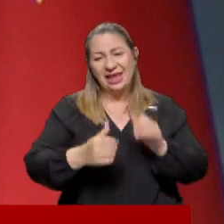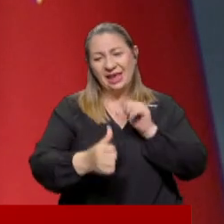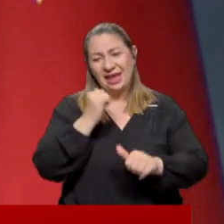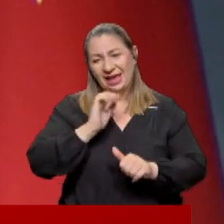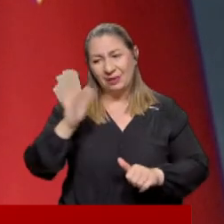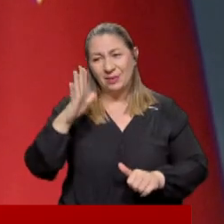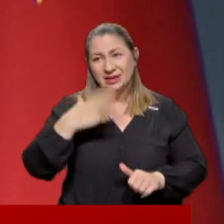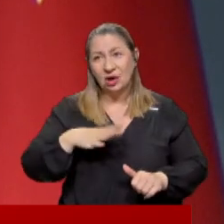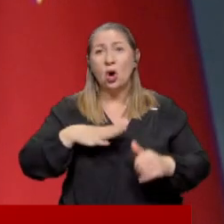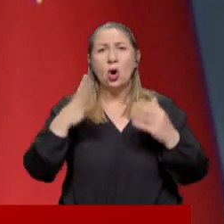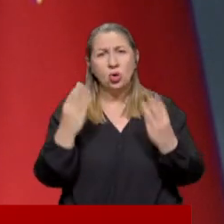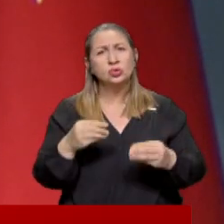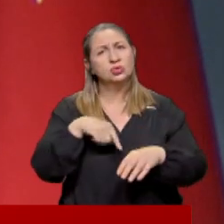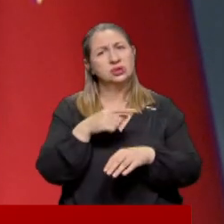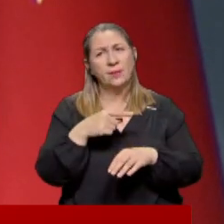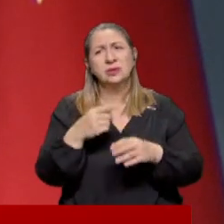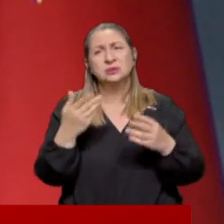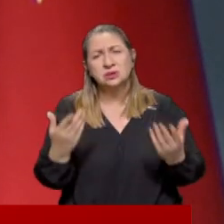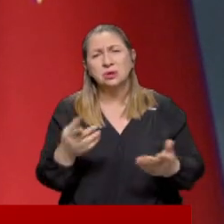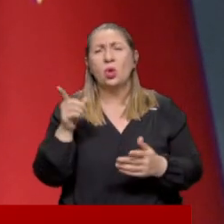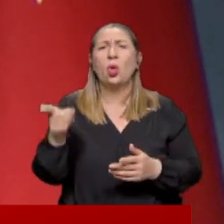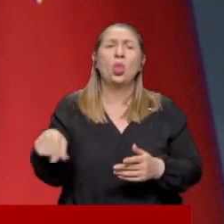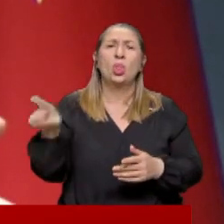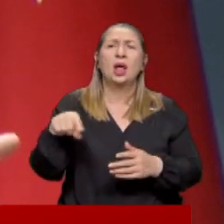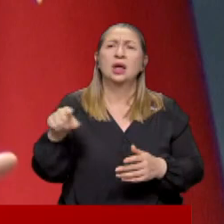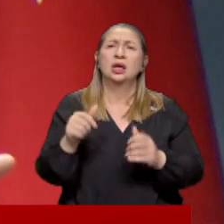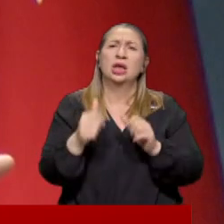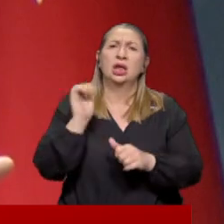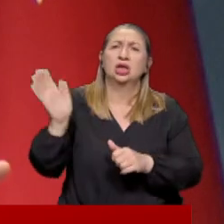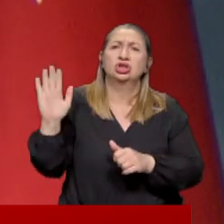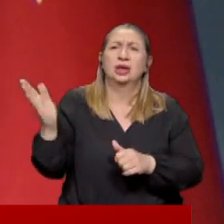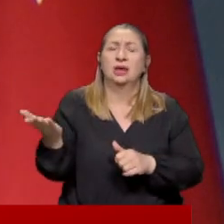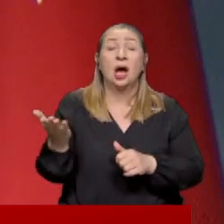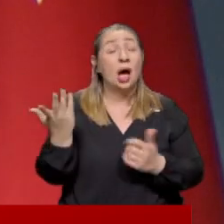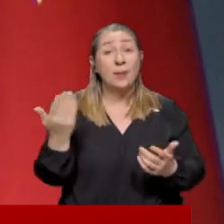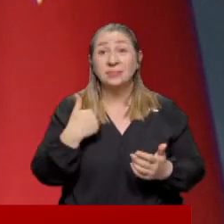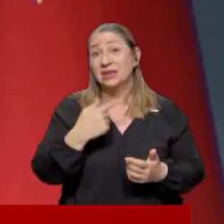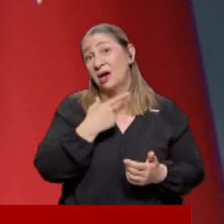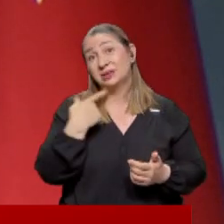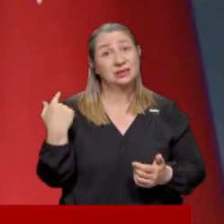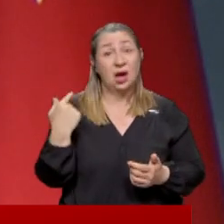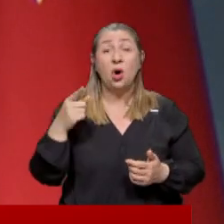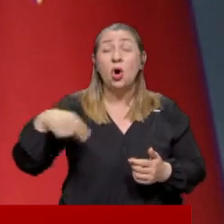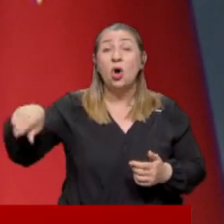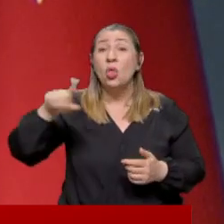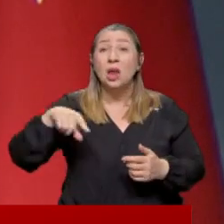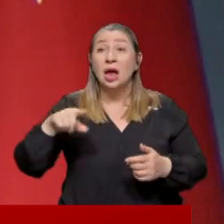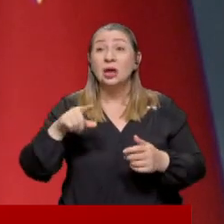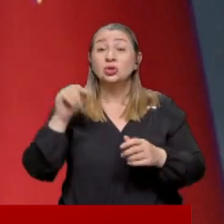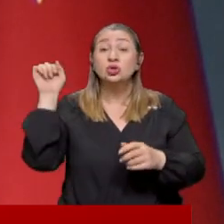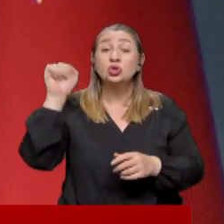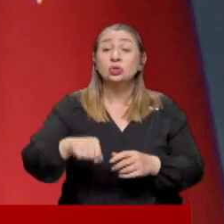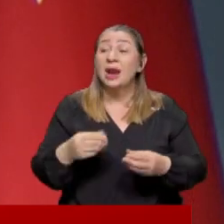dönmek isteyenler olduğu zaman zaten onlar geri döneceklerdir. Ama biz asla onları